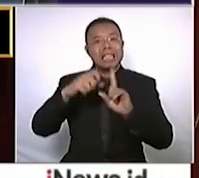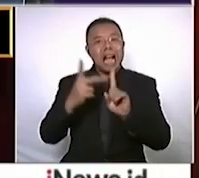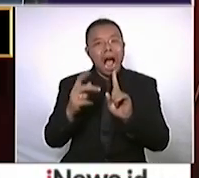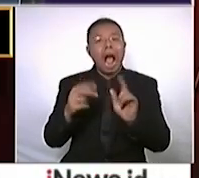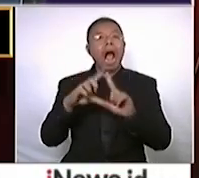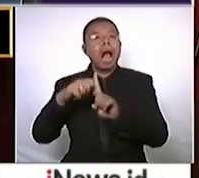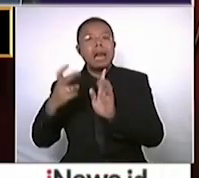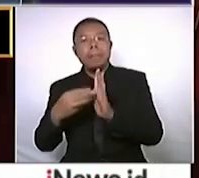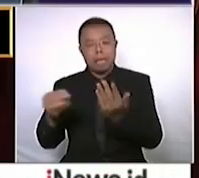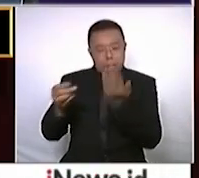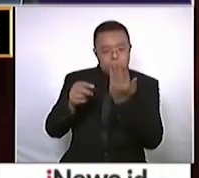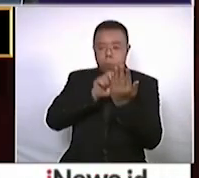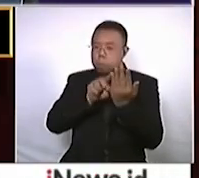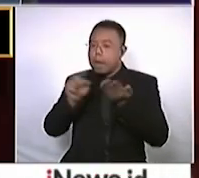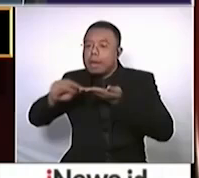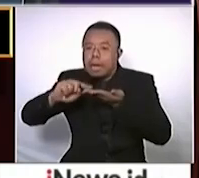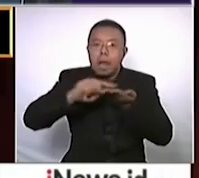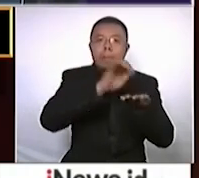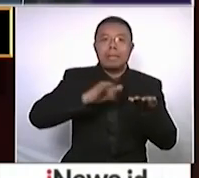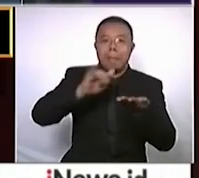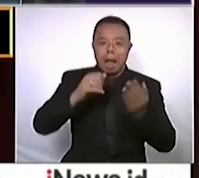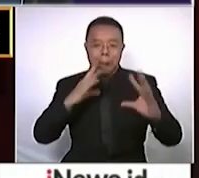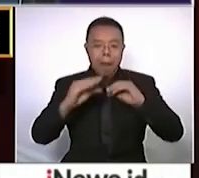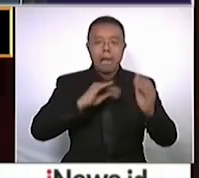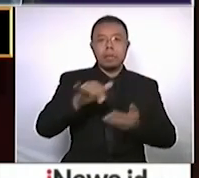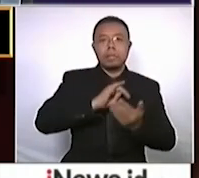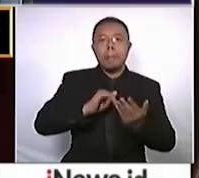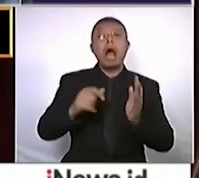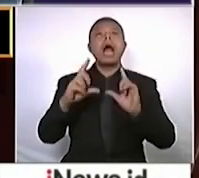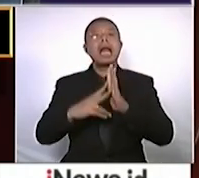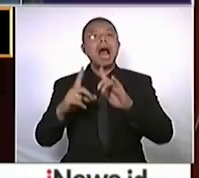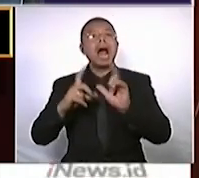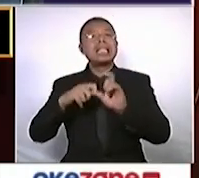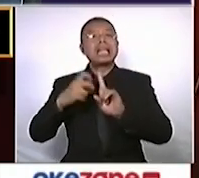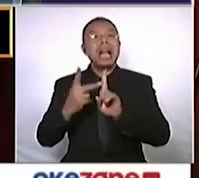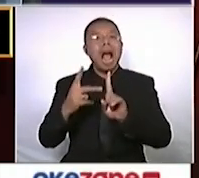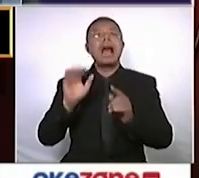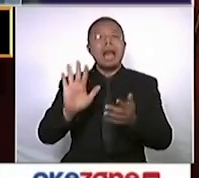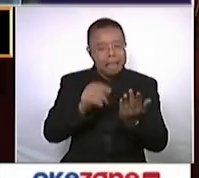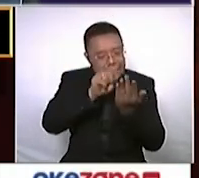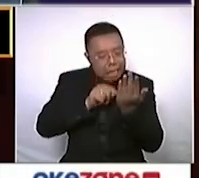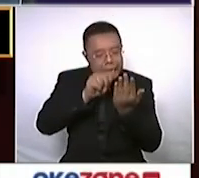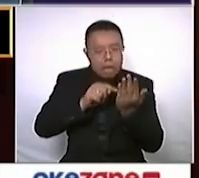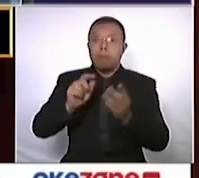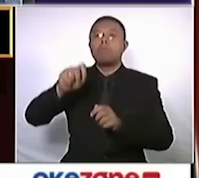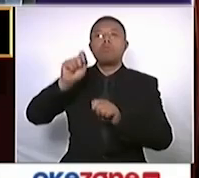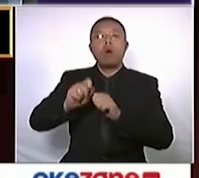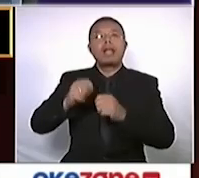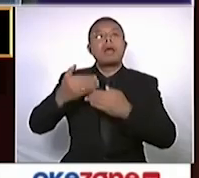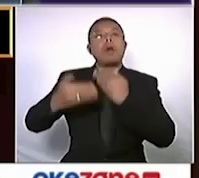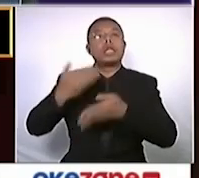nanti dinilai bersama lalu dibahas gitu, rame-rame. Nah, naskah akademik itulah yang akan menentukan bagaimana